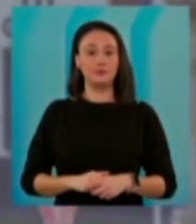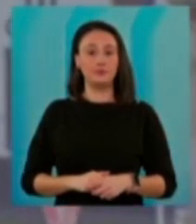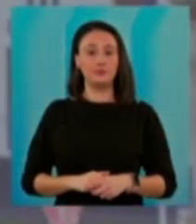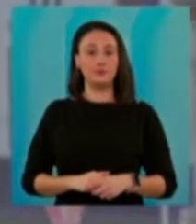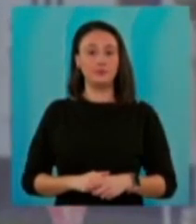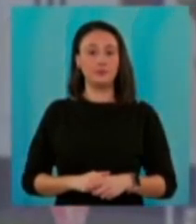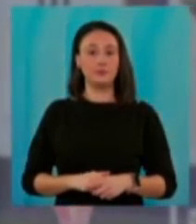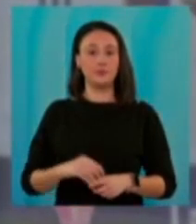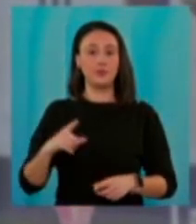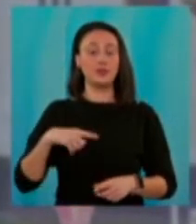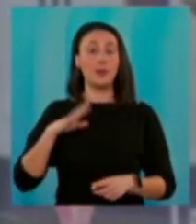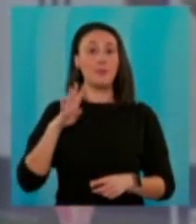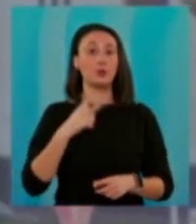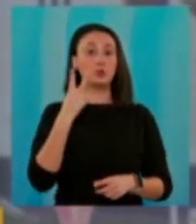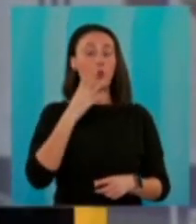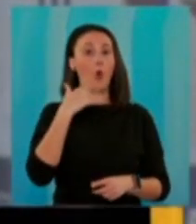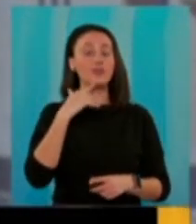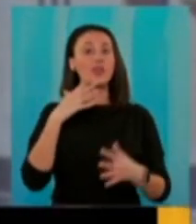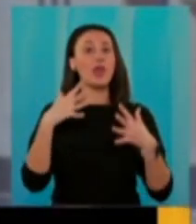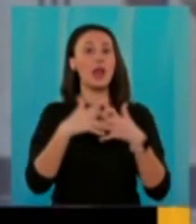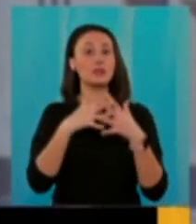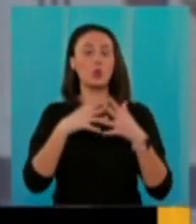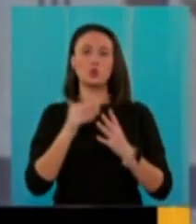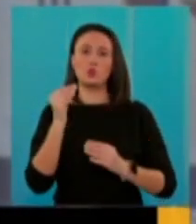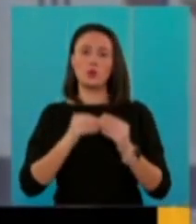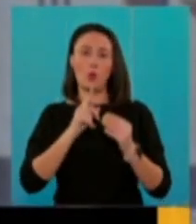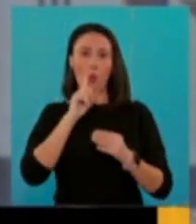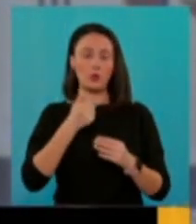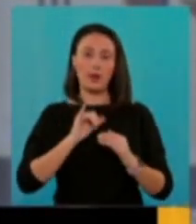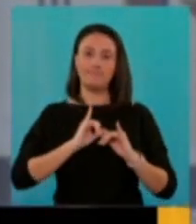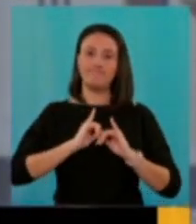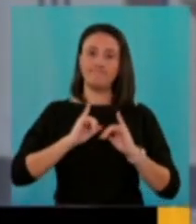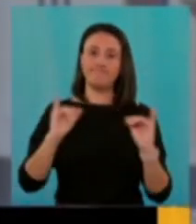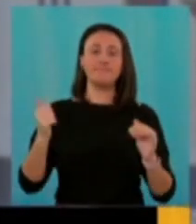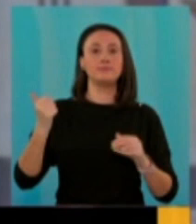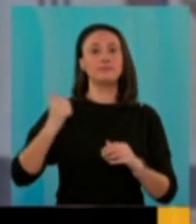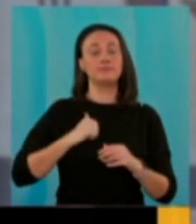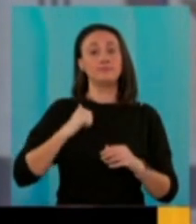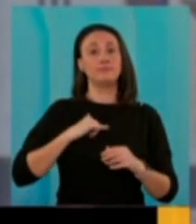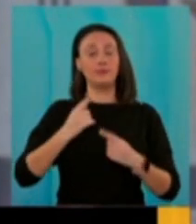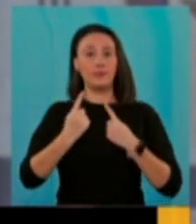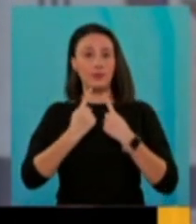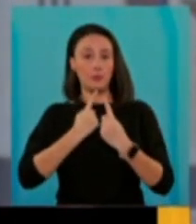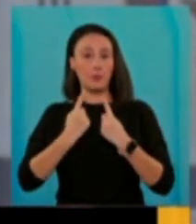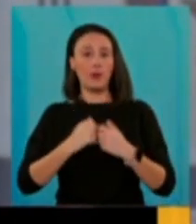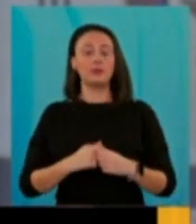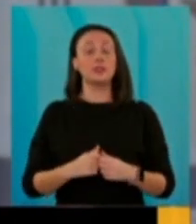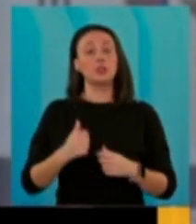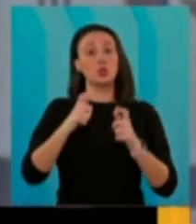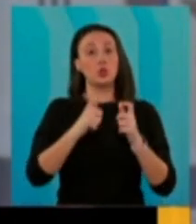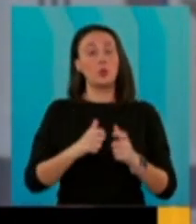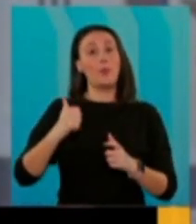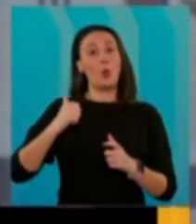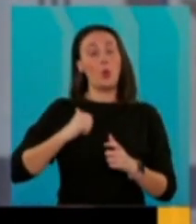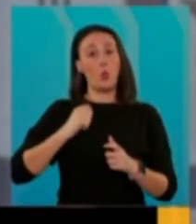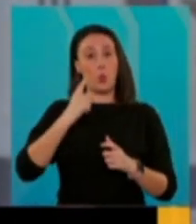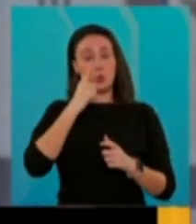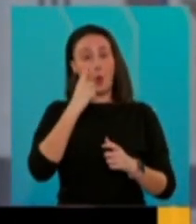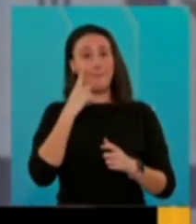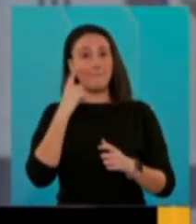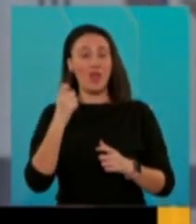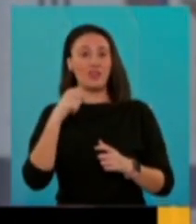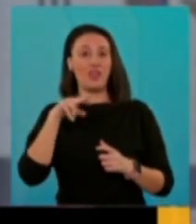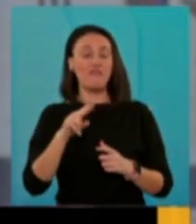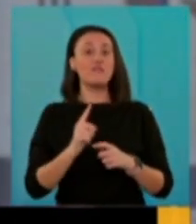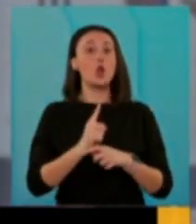Este cea de-a 42-a zi de război, iar situația din Ucraina escaladează atât militar cât și diplomatic. Trupele ruse au părăsit regiunea Kiev și